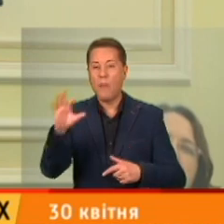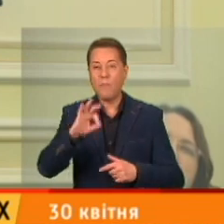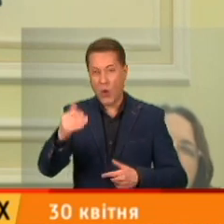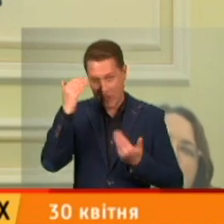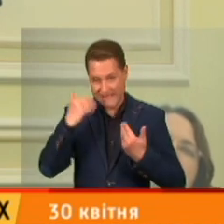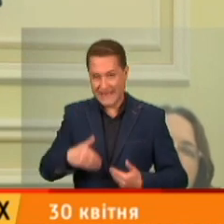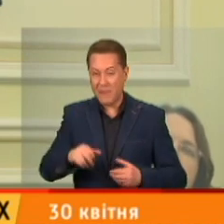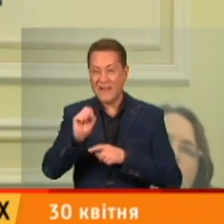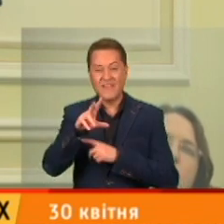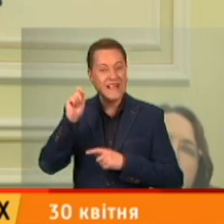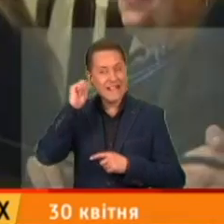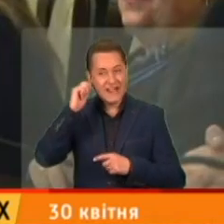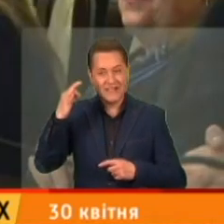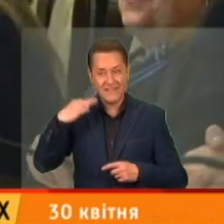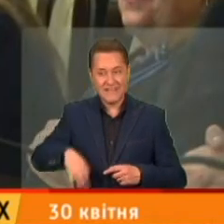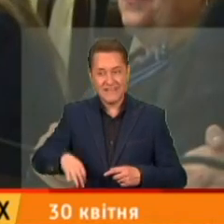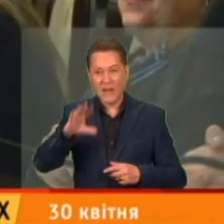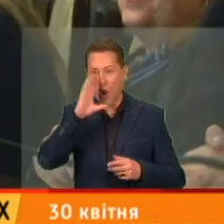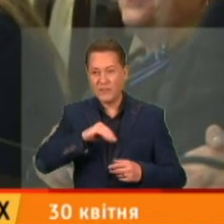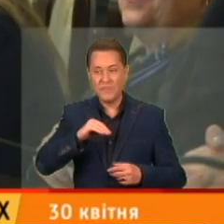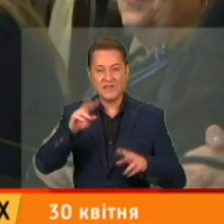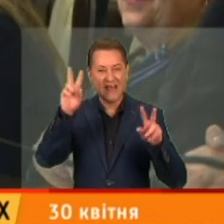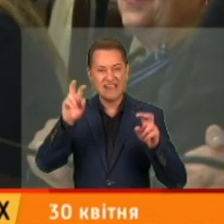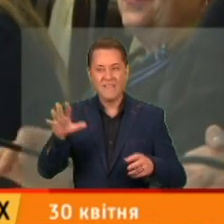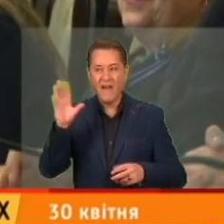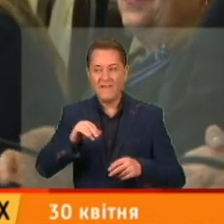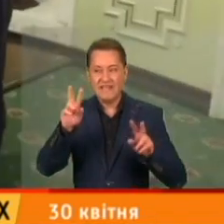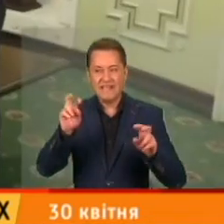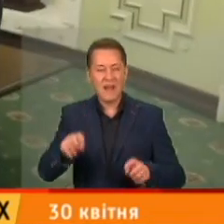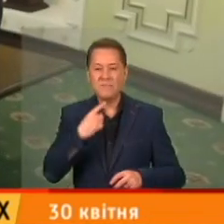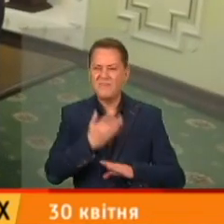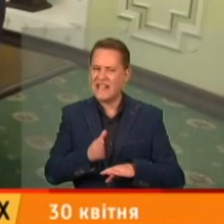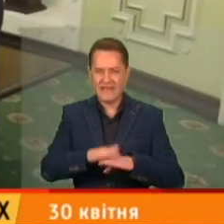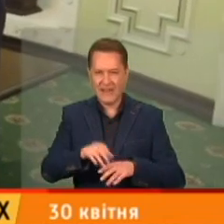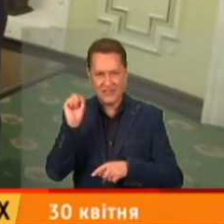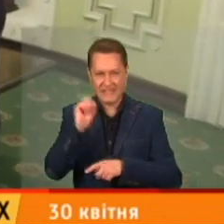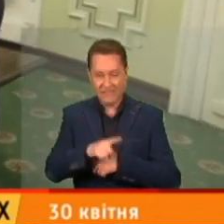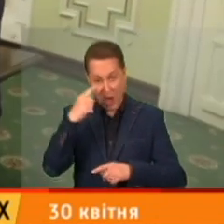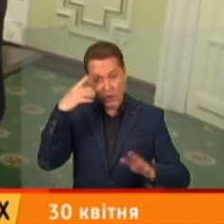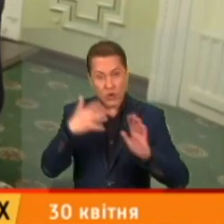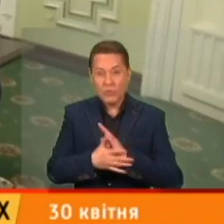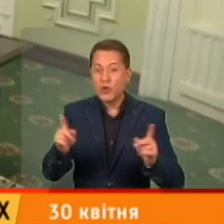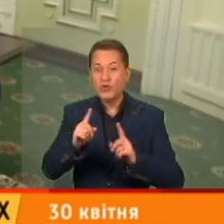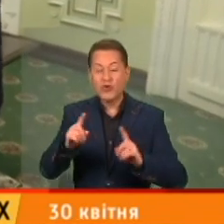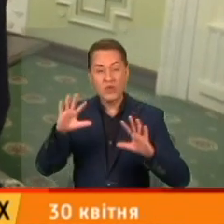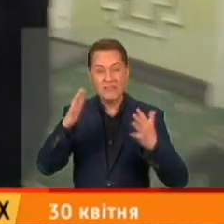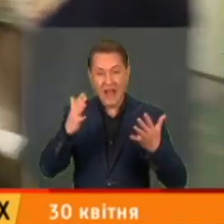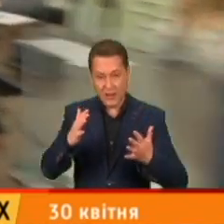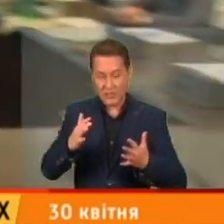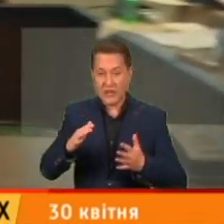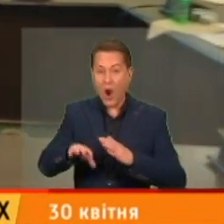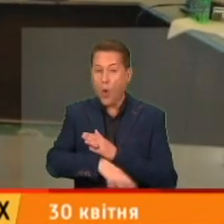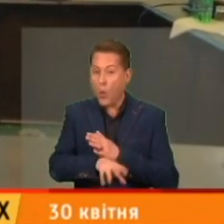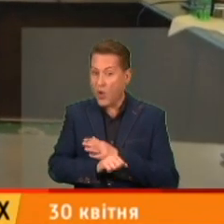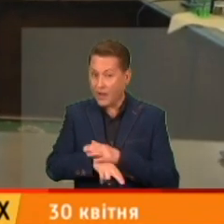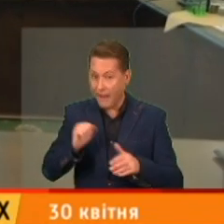свого 12-річного сина, успішно називає всі терміни. І ось найскладніше завдання – зрозуміти, що сталося. Украли мобільний